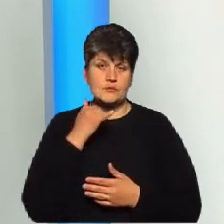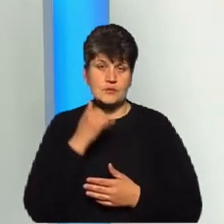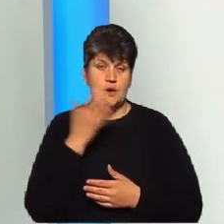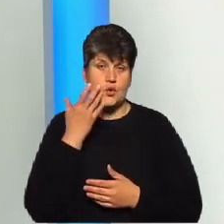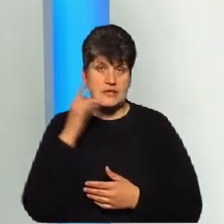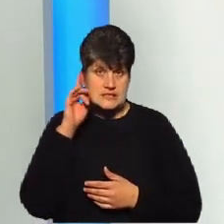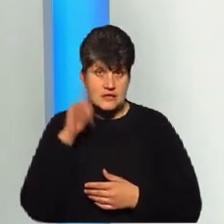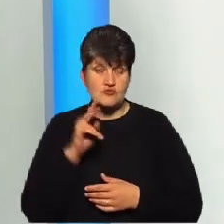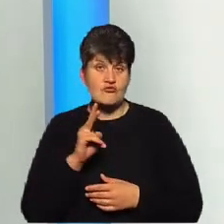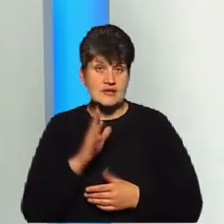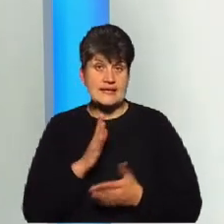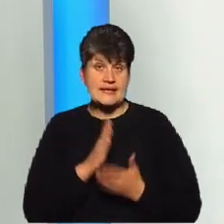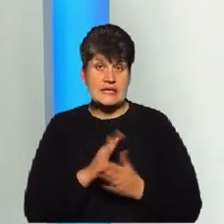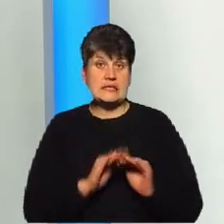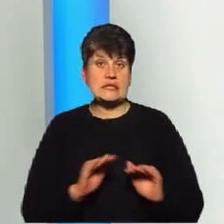квартирі перебувають діти.